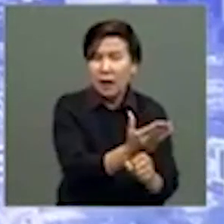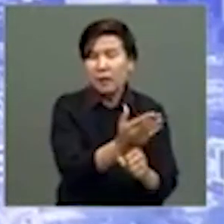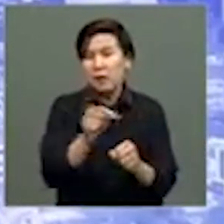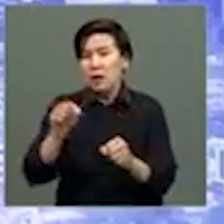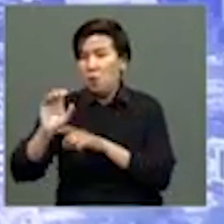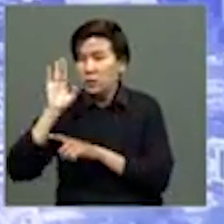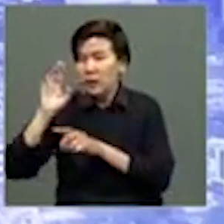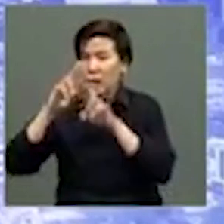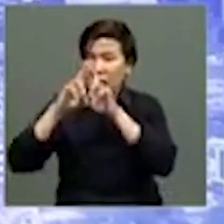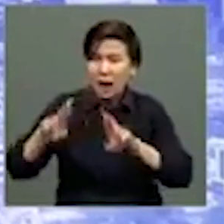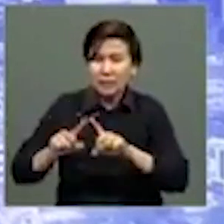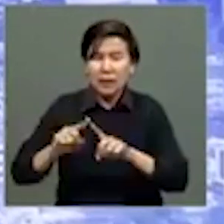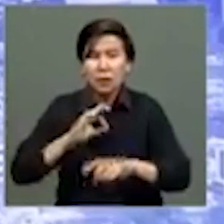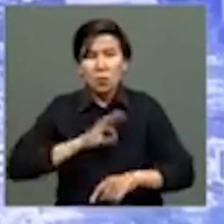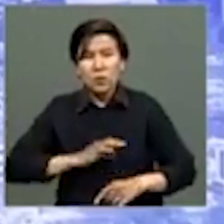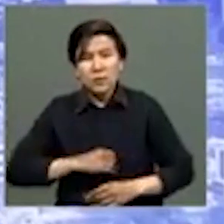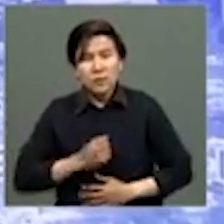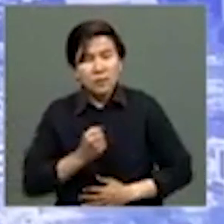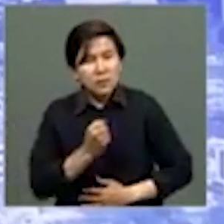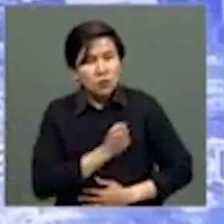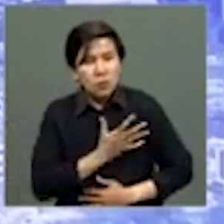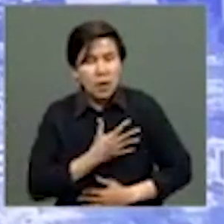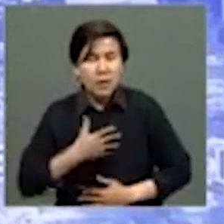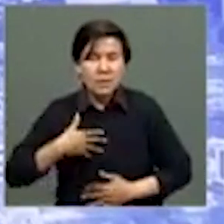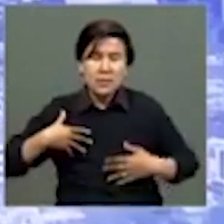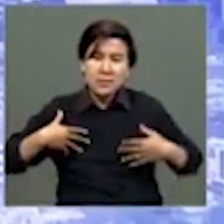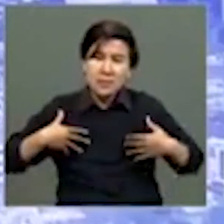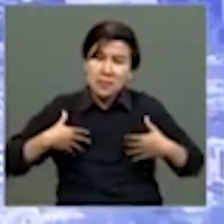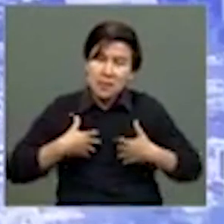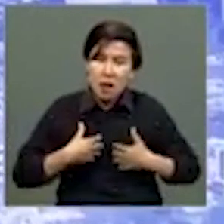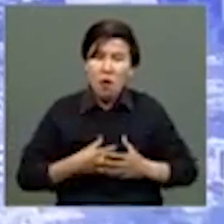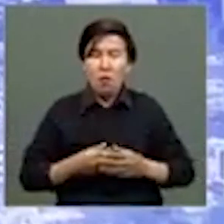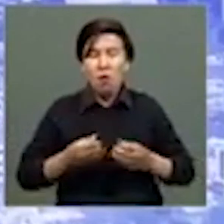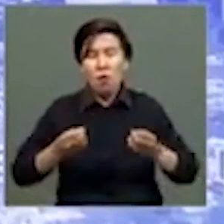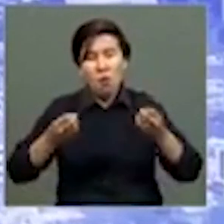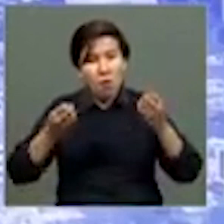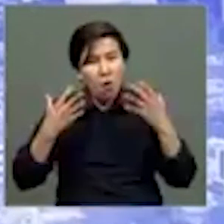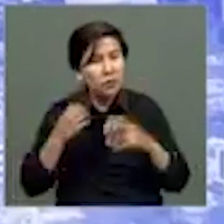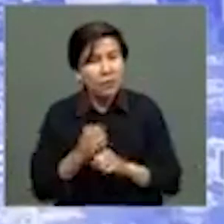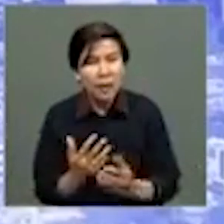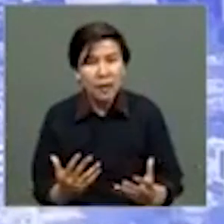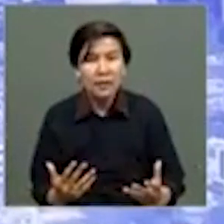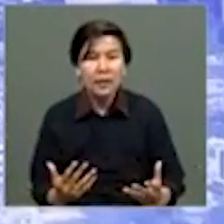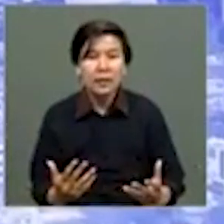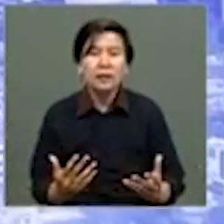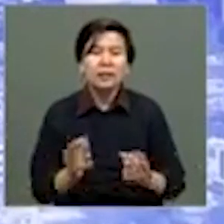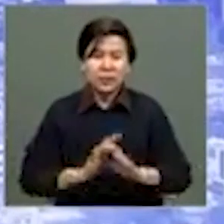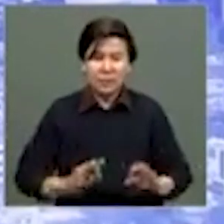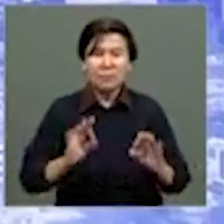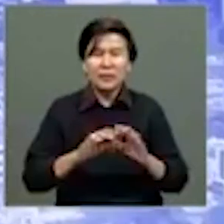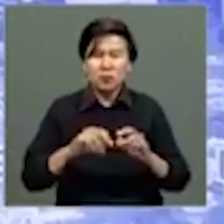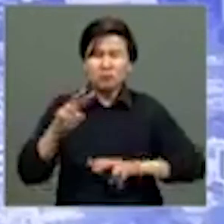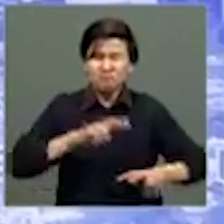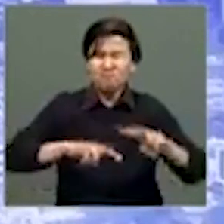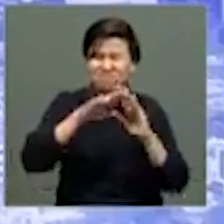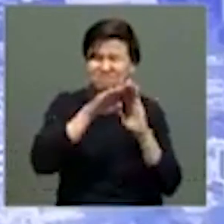มาปีนึงแล้วทำไมเรายังไม่ผ่านมันไปสักทีตรงนี้เนี่ยสิ่งที่ท่านทำได้ดีอยู่แล้วขอให้รักษาให้เข้มข้นให้เข้ม